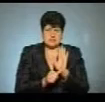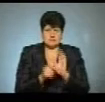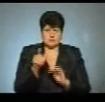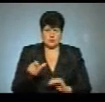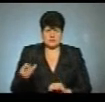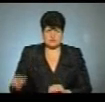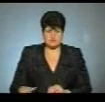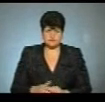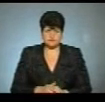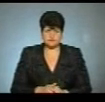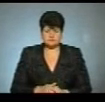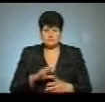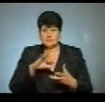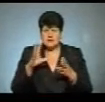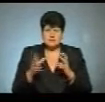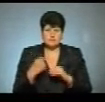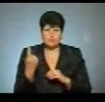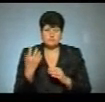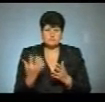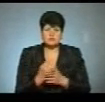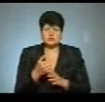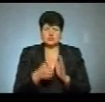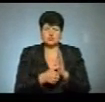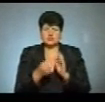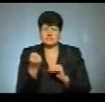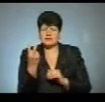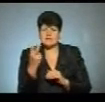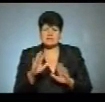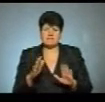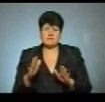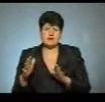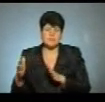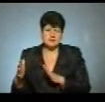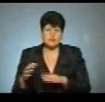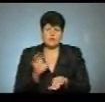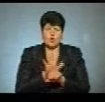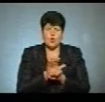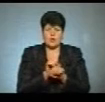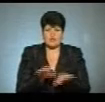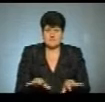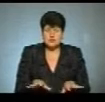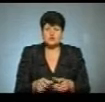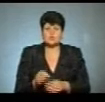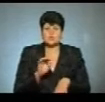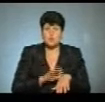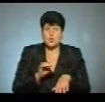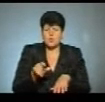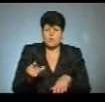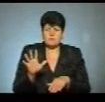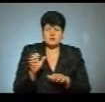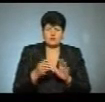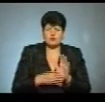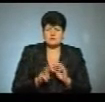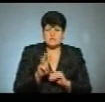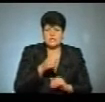осіб. Загалом в області виявили 612 випадків коронавірусу, розповів Володимир Паничев. Із хворих